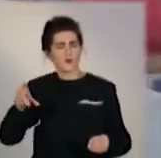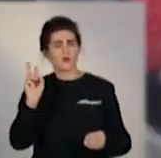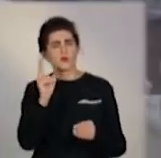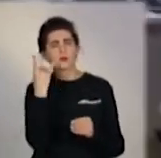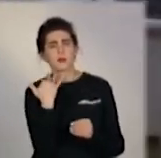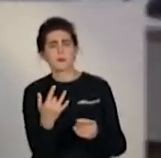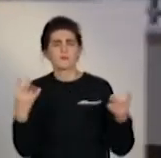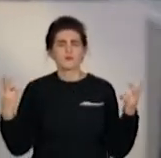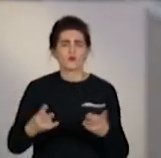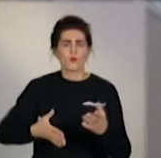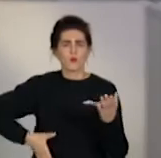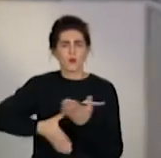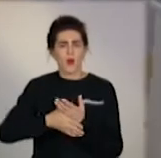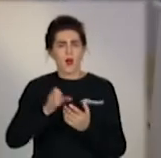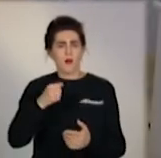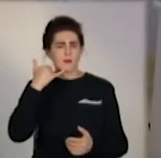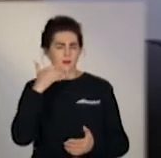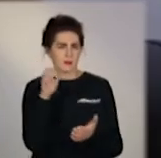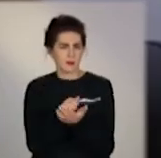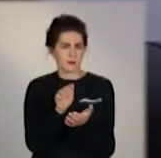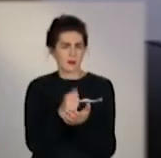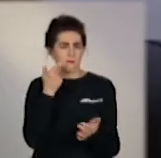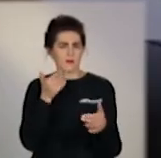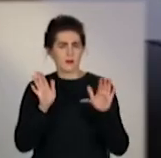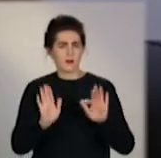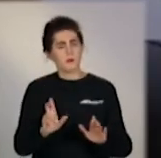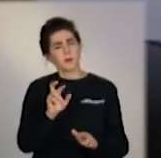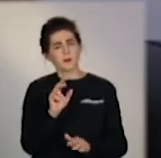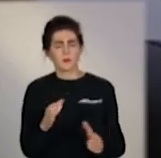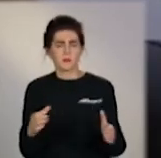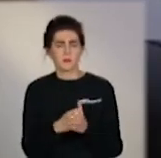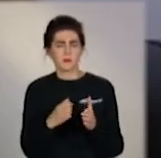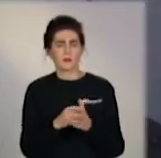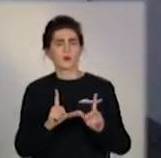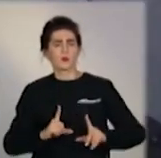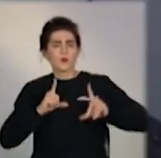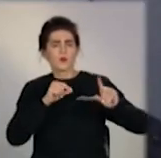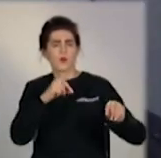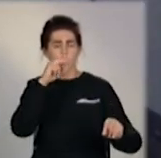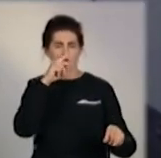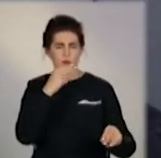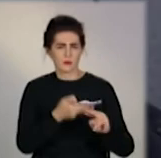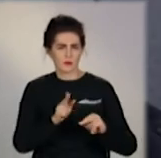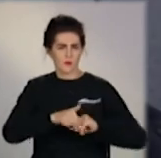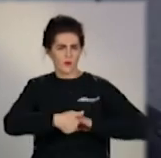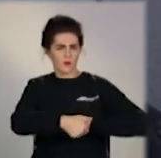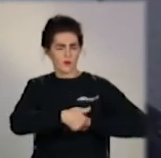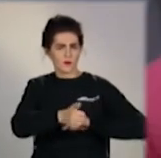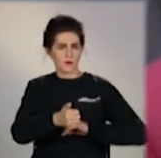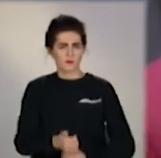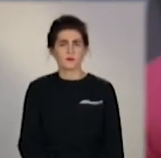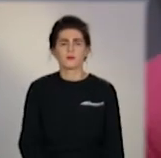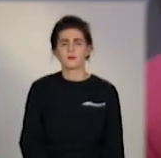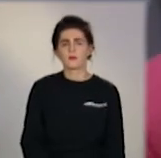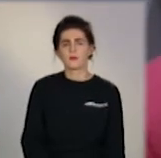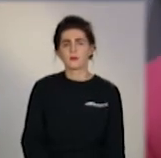потребує допомоги, а лінія зайнята. Чи бригада, яка може врятувати, поїхала на хибний виклик? Дуже зляться,